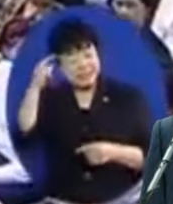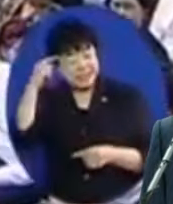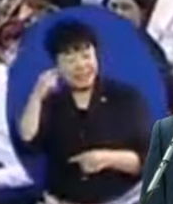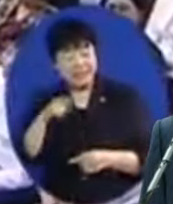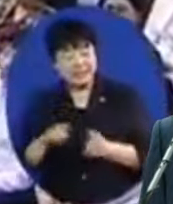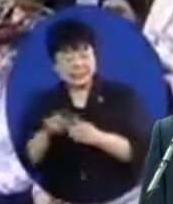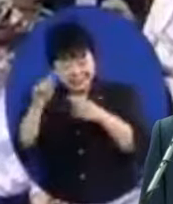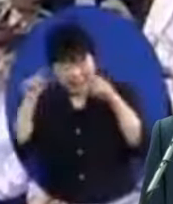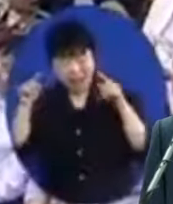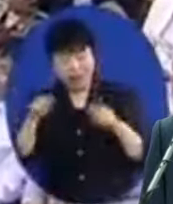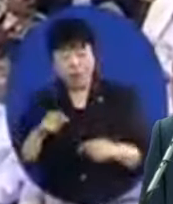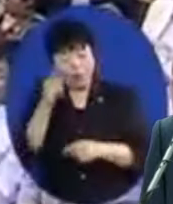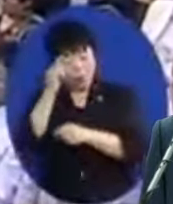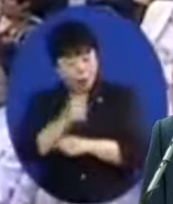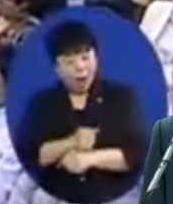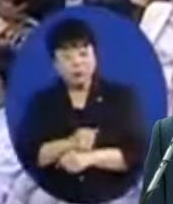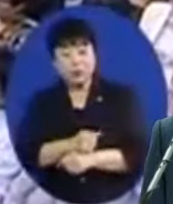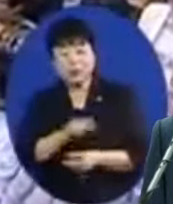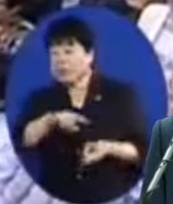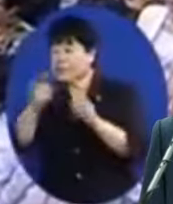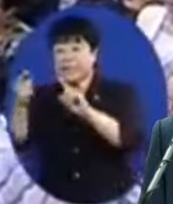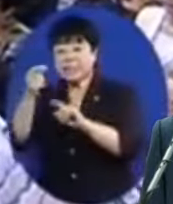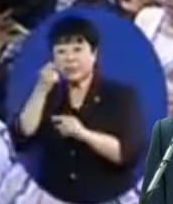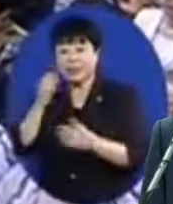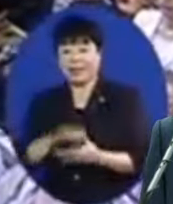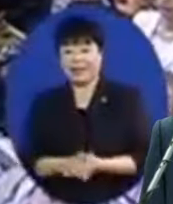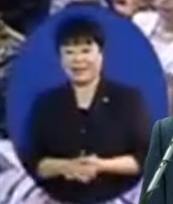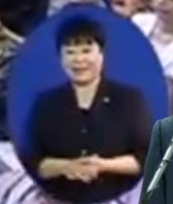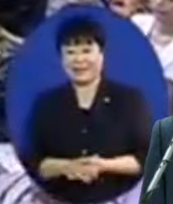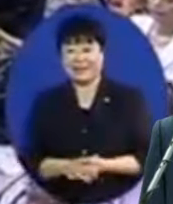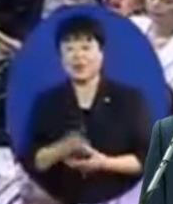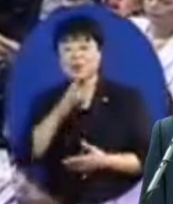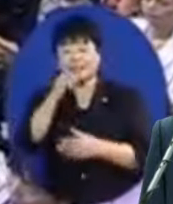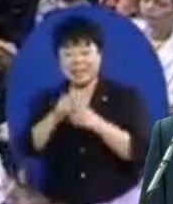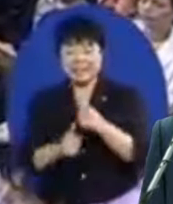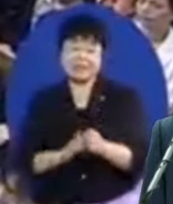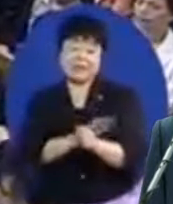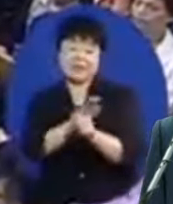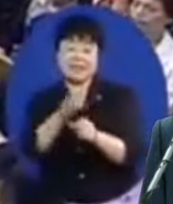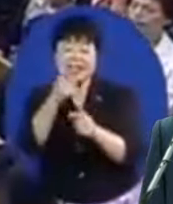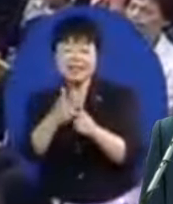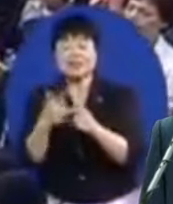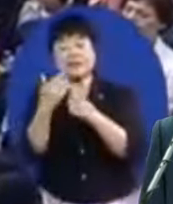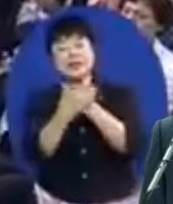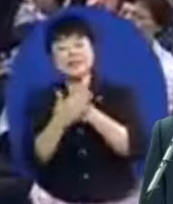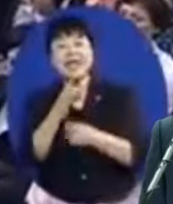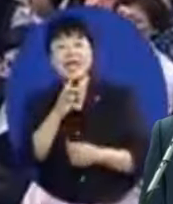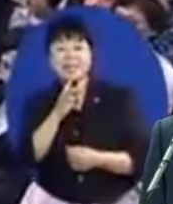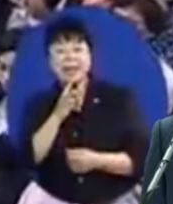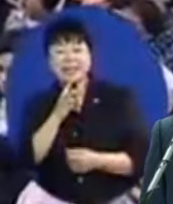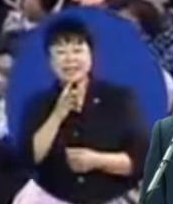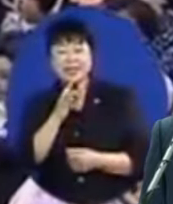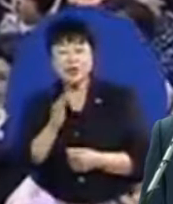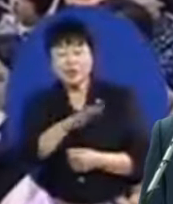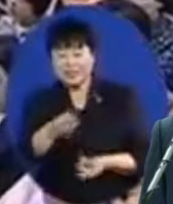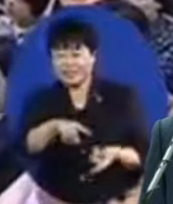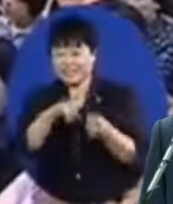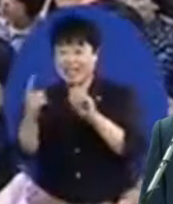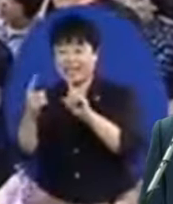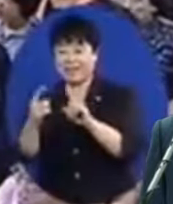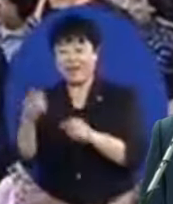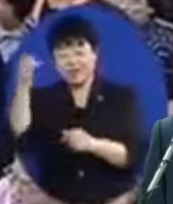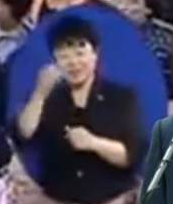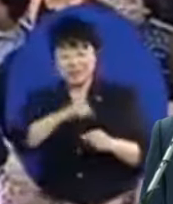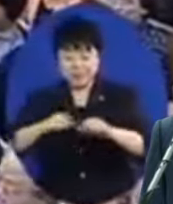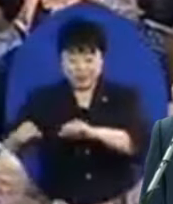신학도 과학도 우리를 살리지 못합니다. 오직 하나님의 사랑과 예수님의 은혜만이 우리를 살리고